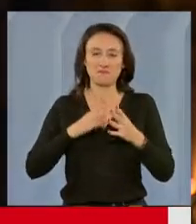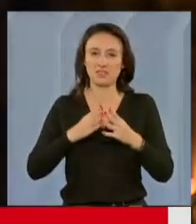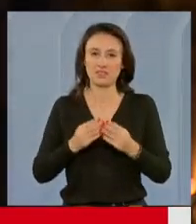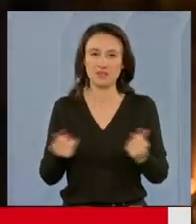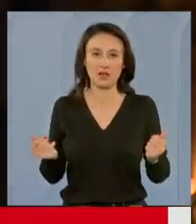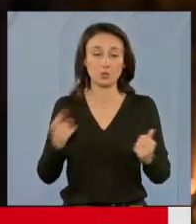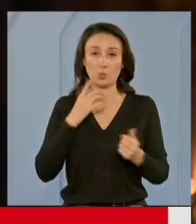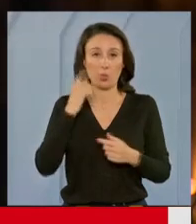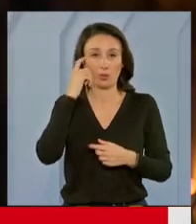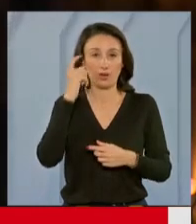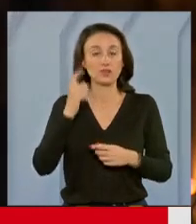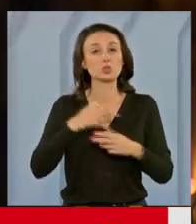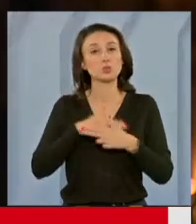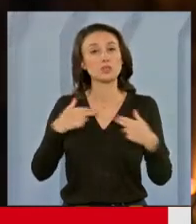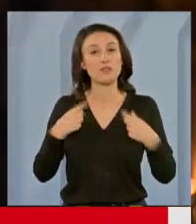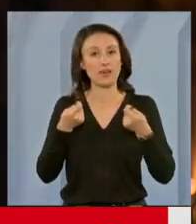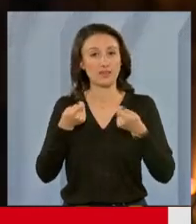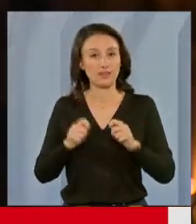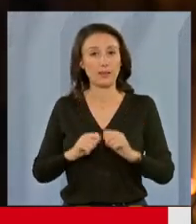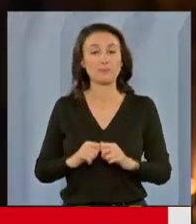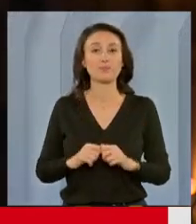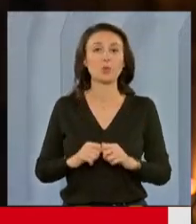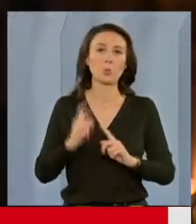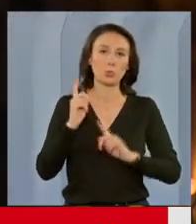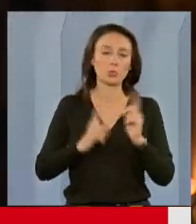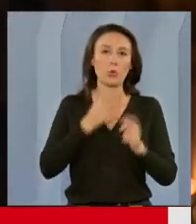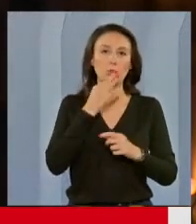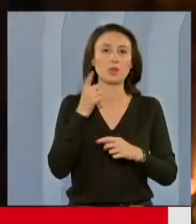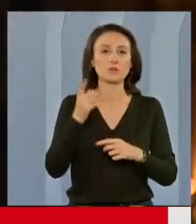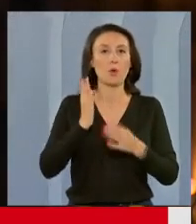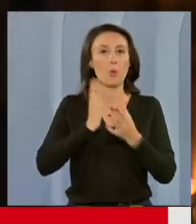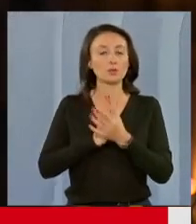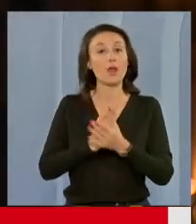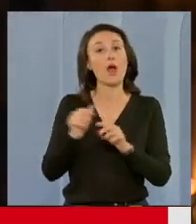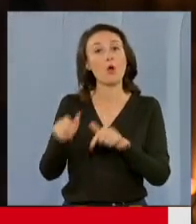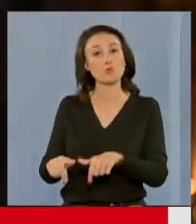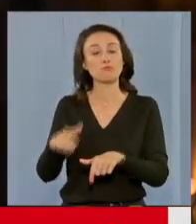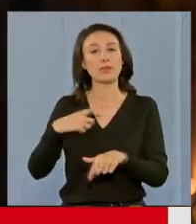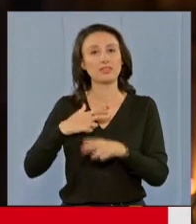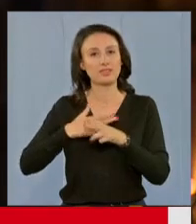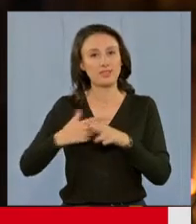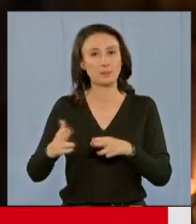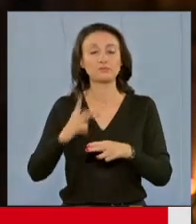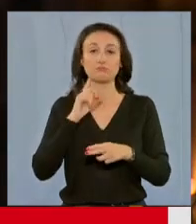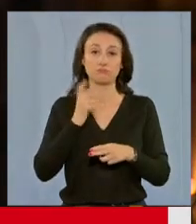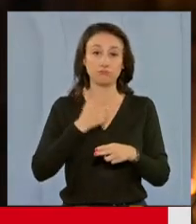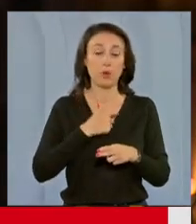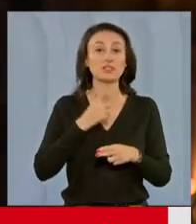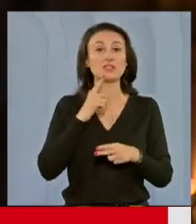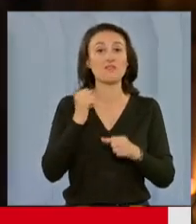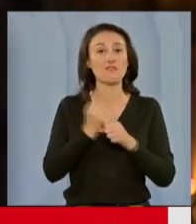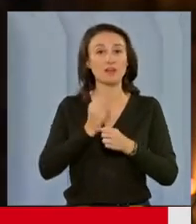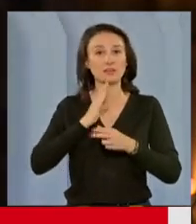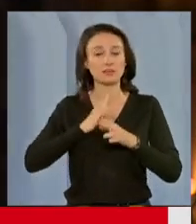toți au încredere că justiția le va închide. În timp ce unii susțin că o astfel de hotărâre chiar și acum este justă și poate fi o cale prin care să se